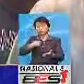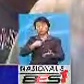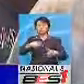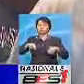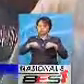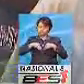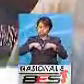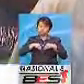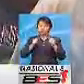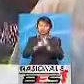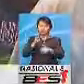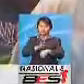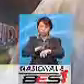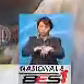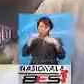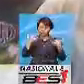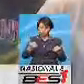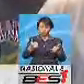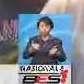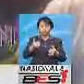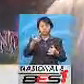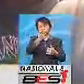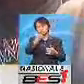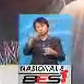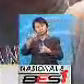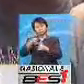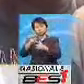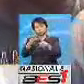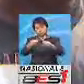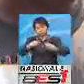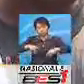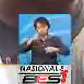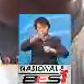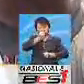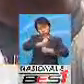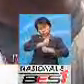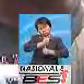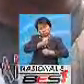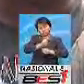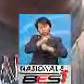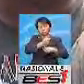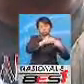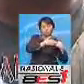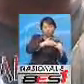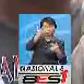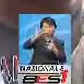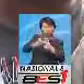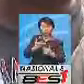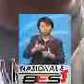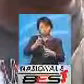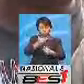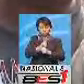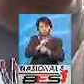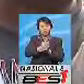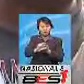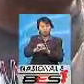di yang ruang yang ada ni untuk dalam 78 hari ini bagi kami peluang untuk bekerja untuk menampung bulan akan datang